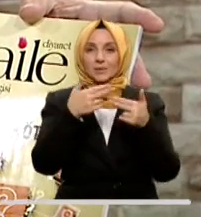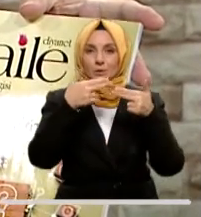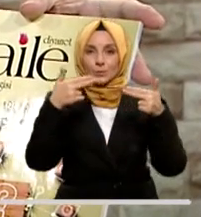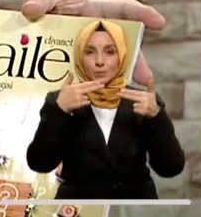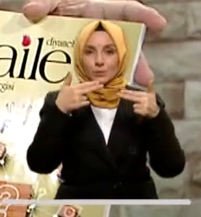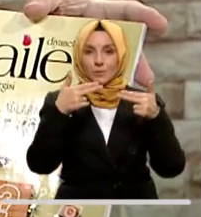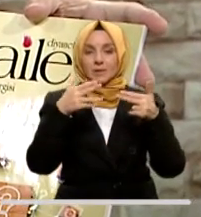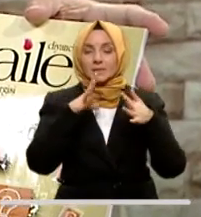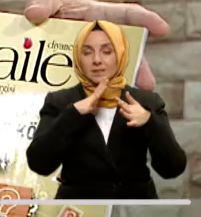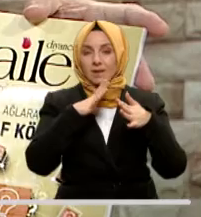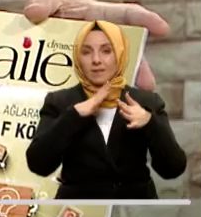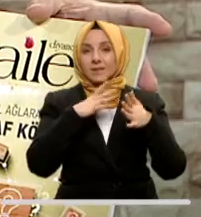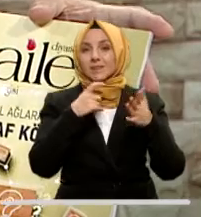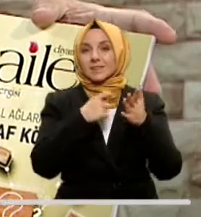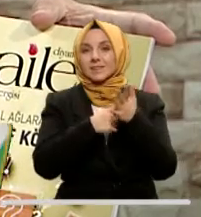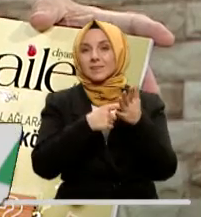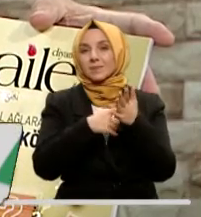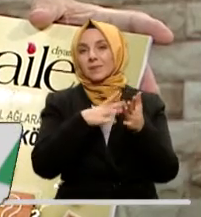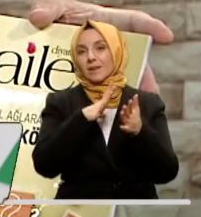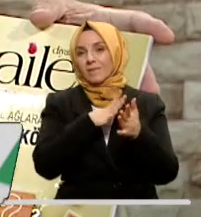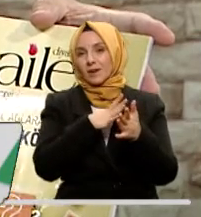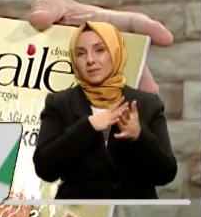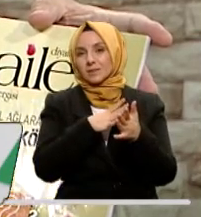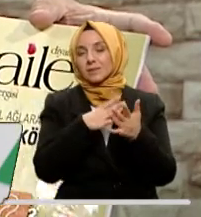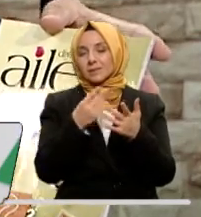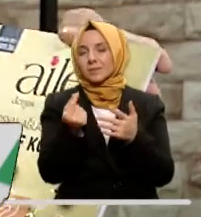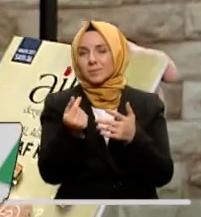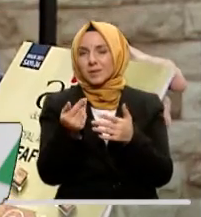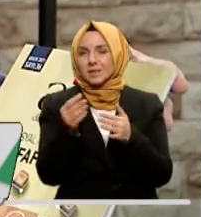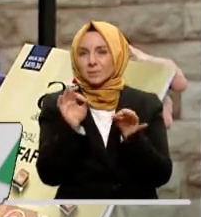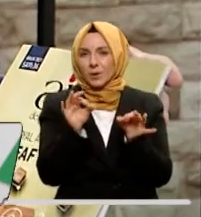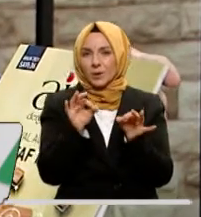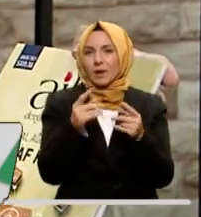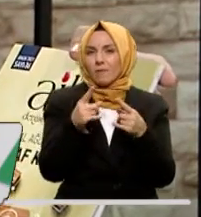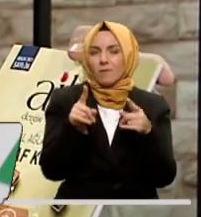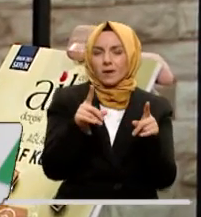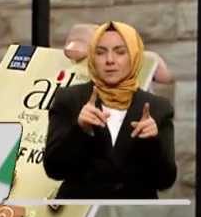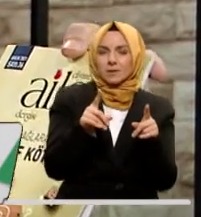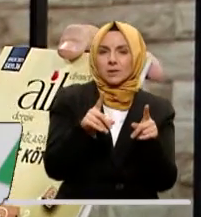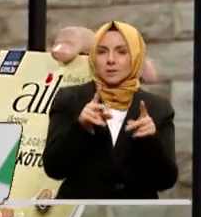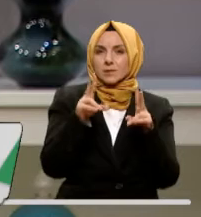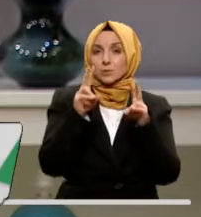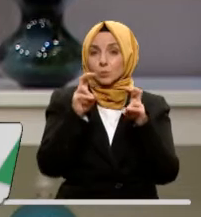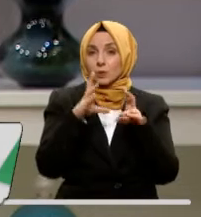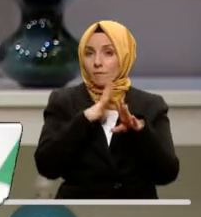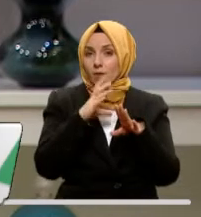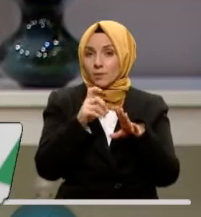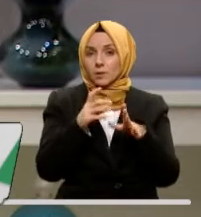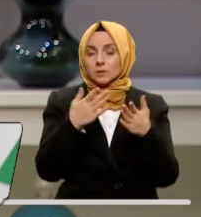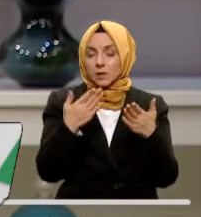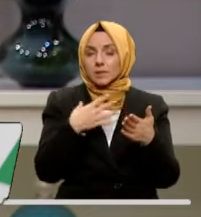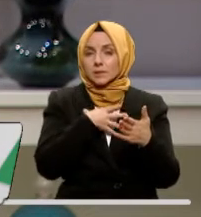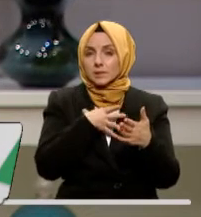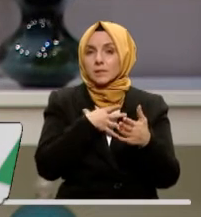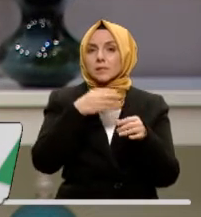zaten eşinden Müslüm var Evet biraz öyle biraz da mesaj farklı konular var mı diye soracaktım hocam yani daha